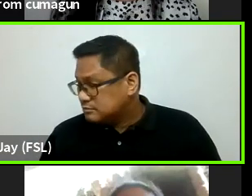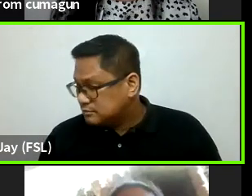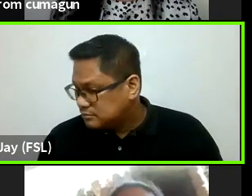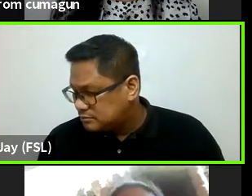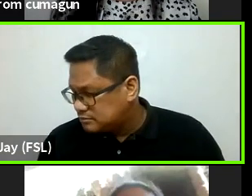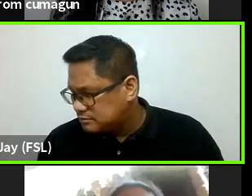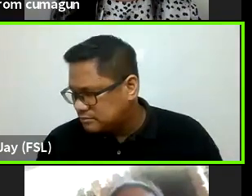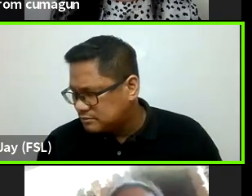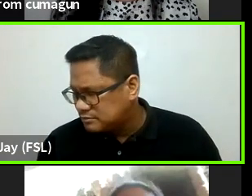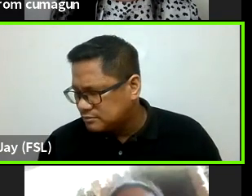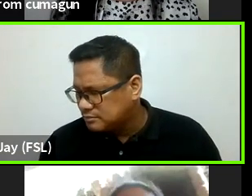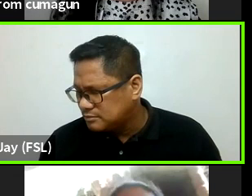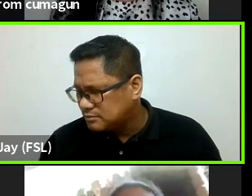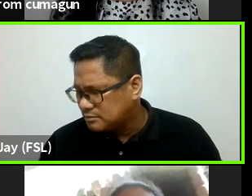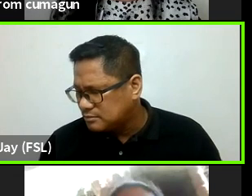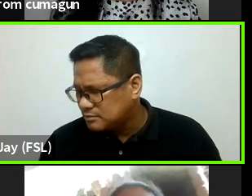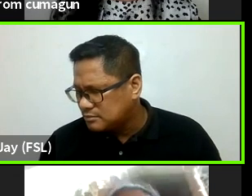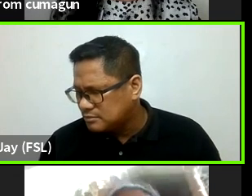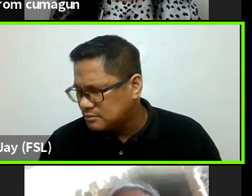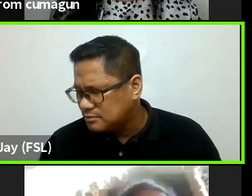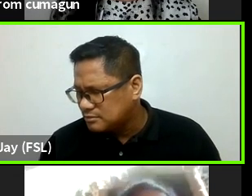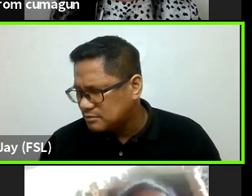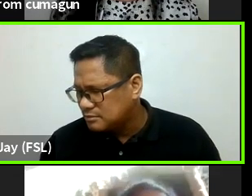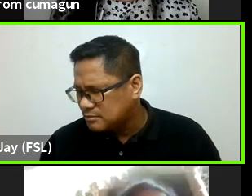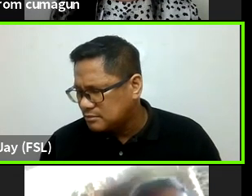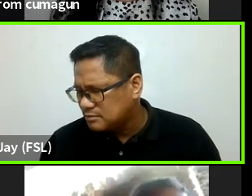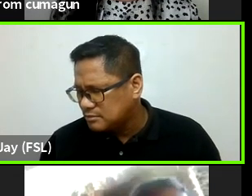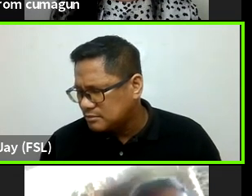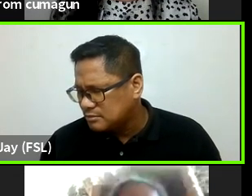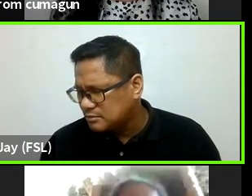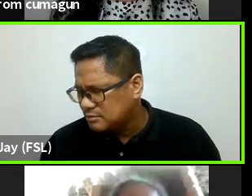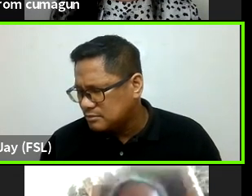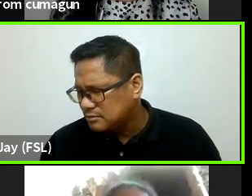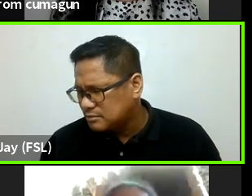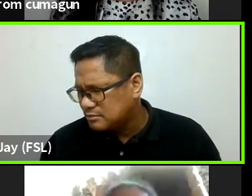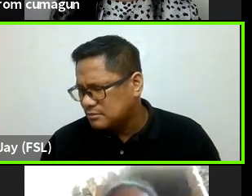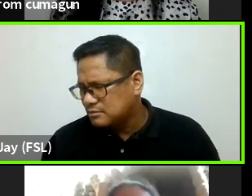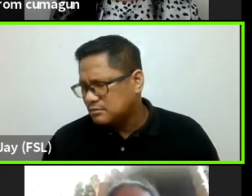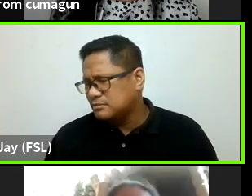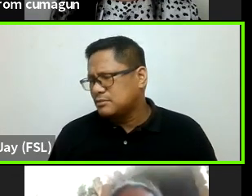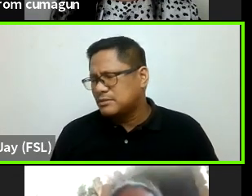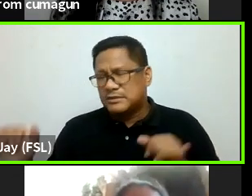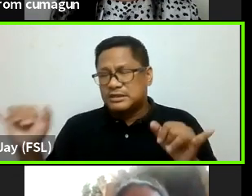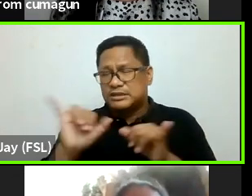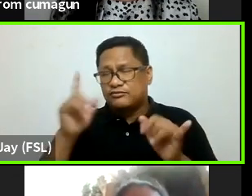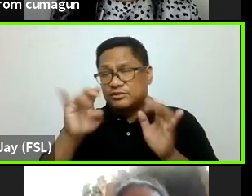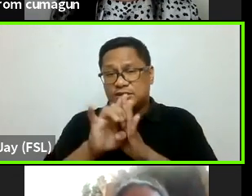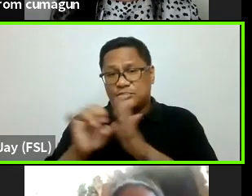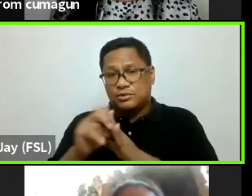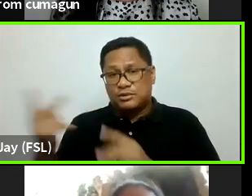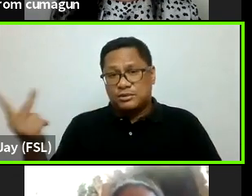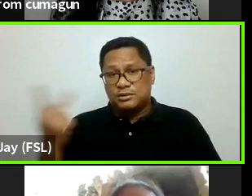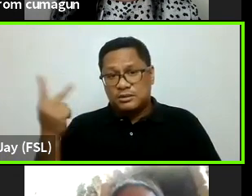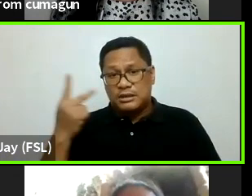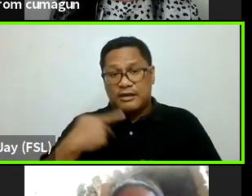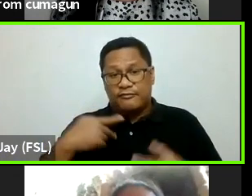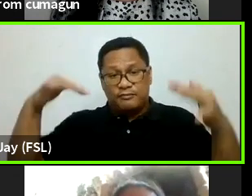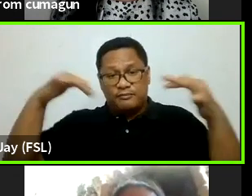Sige, go ahead, Debong. Isa pa, sabi mo. Isa pa. At saka isa pa, pagka yung lagi kaming may meeting